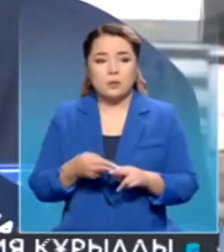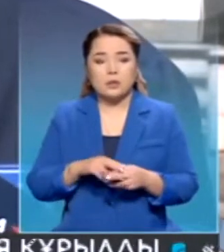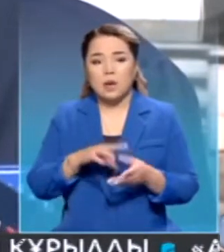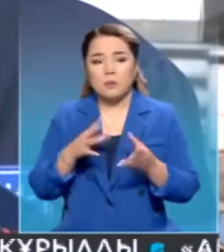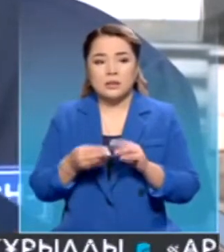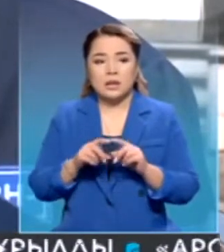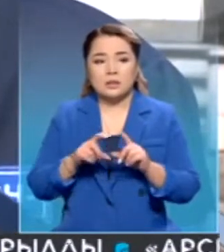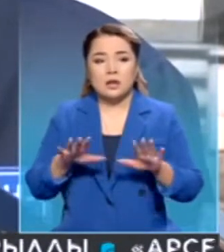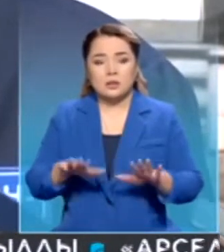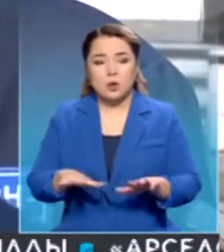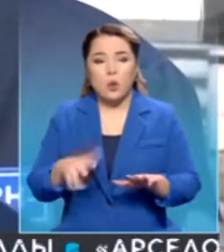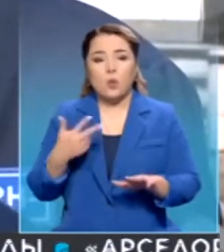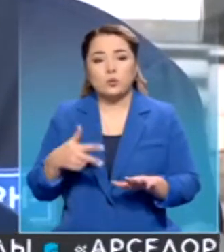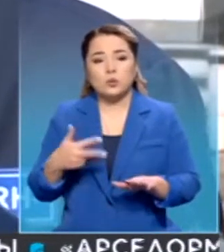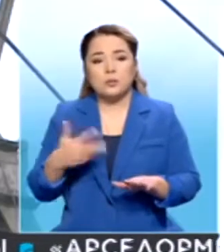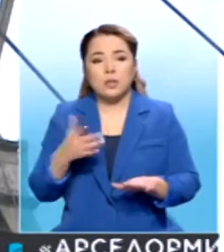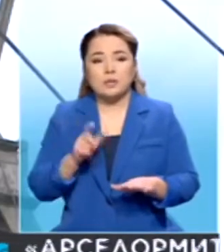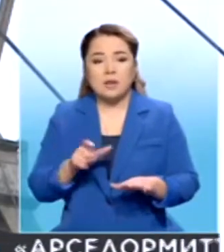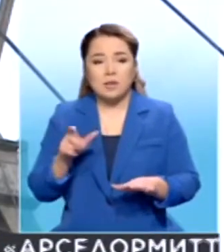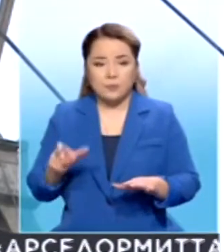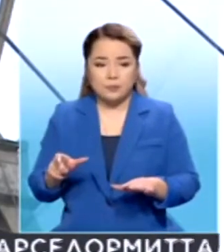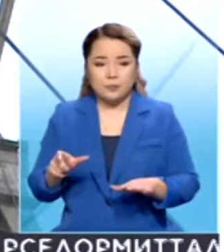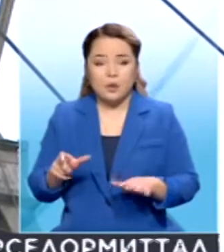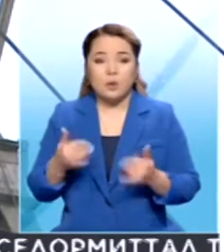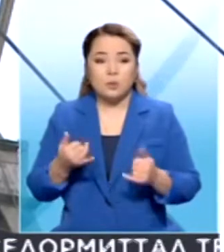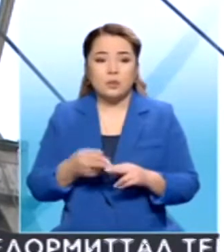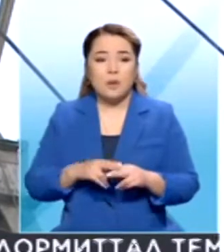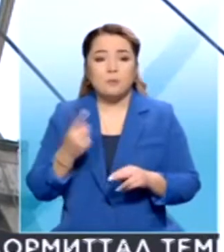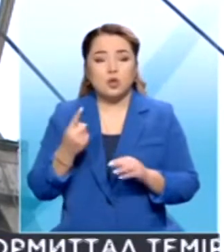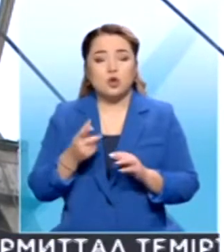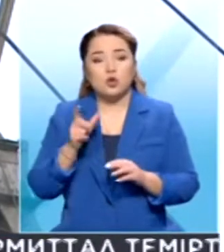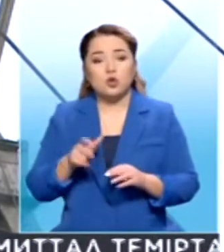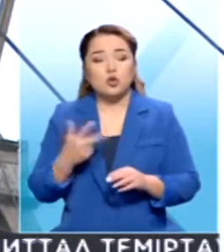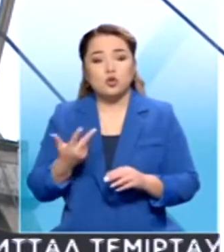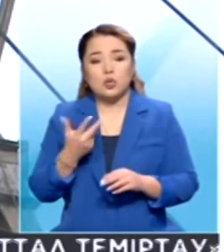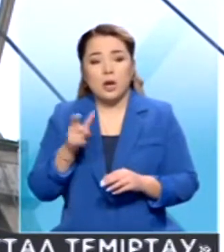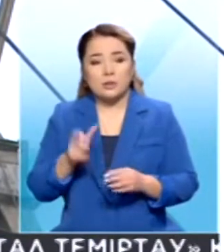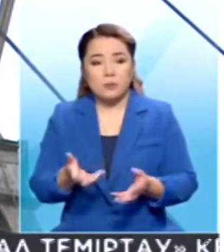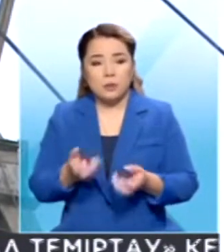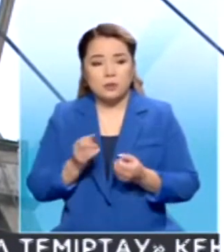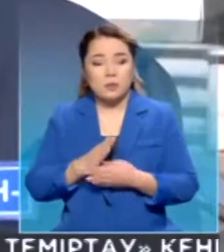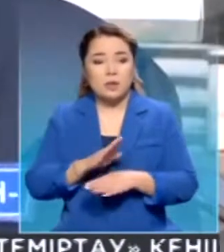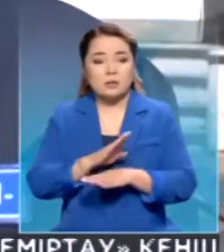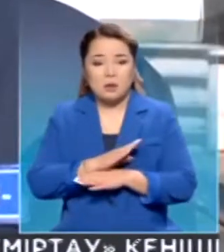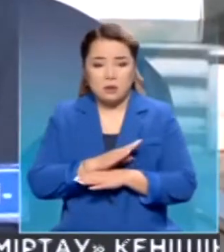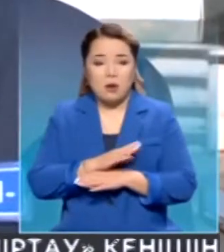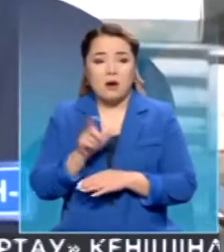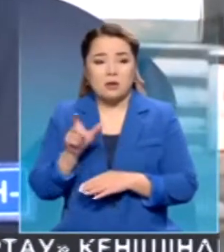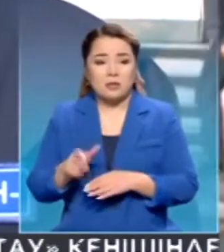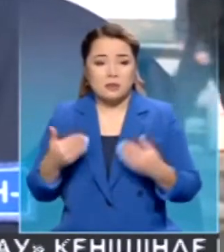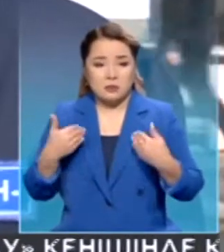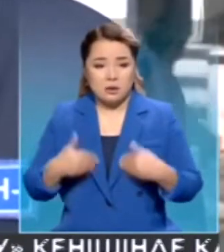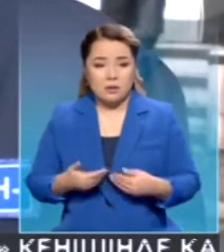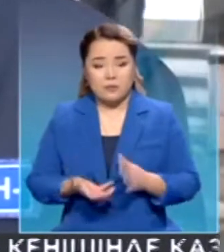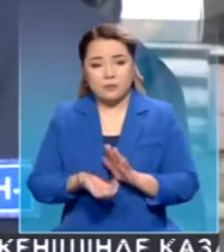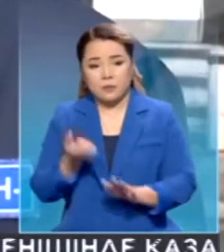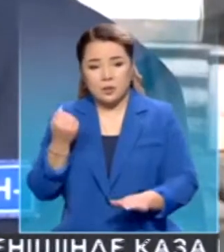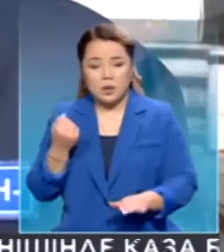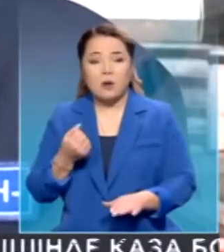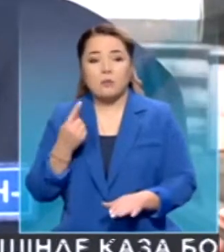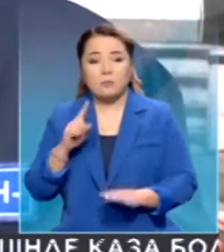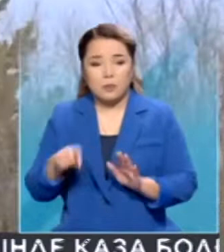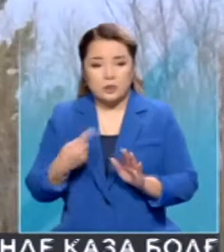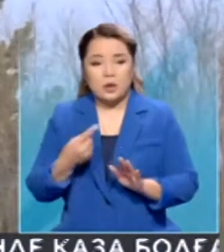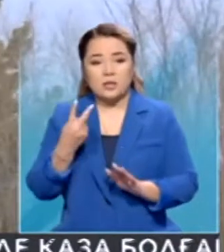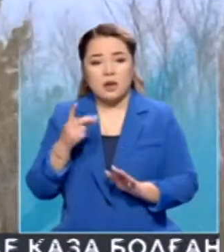Барлығы санында 30-35 адам. Ең бірінші 3 адам таптық. Мерт болған, деді бір сағаттан кейін қалған 2